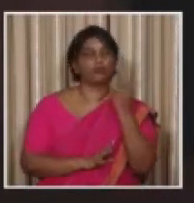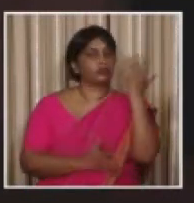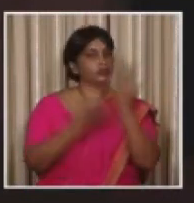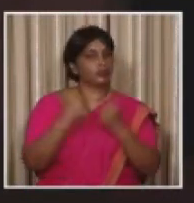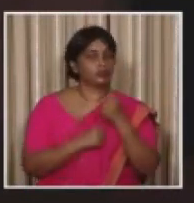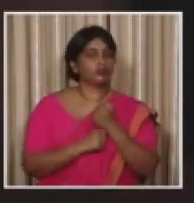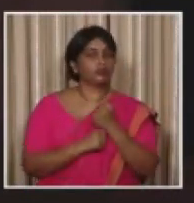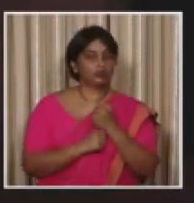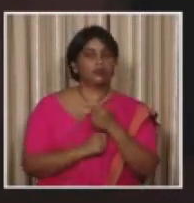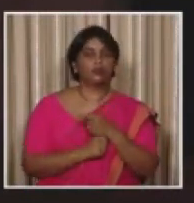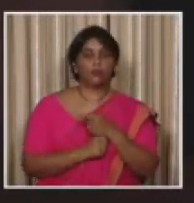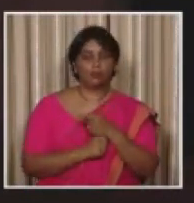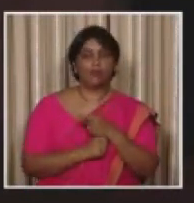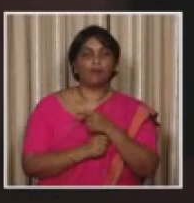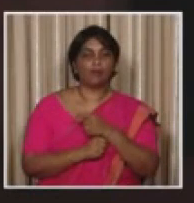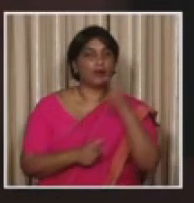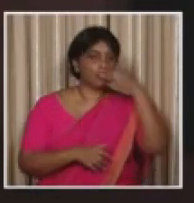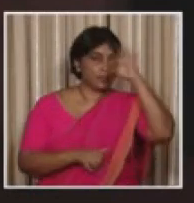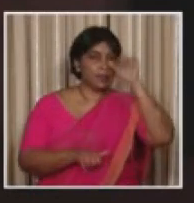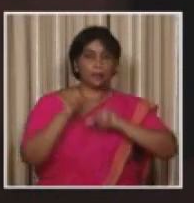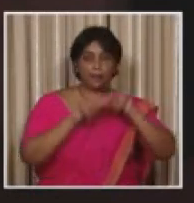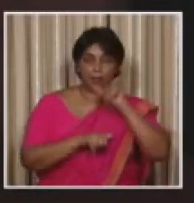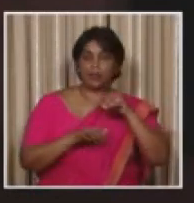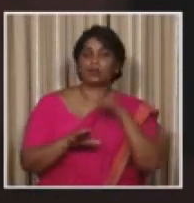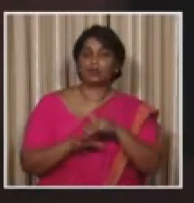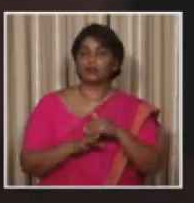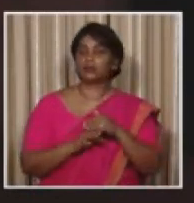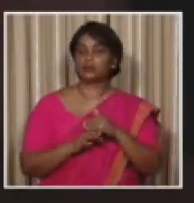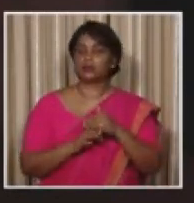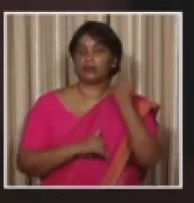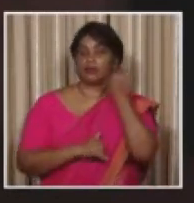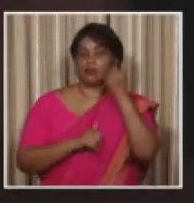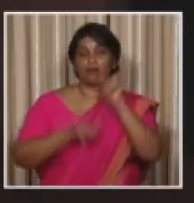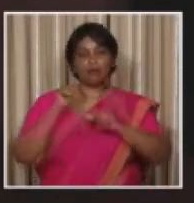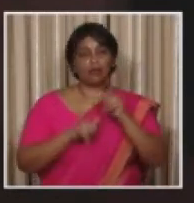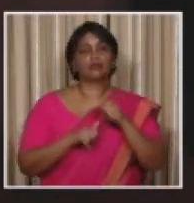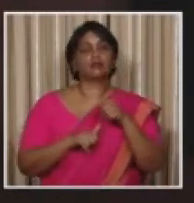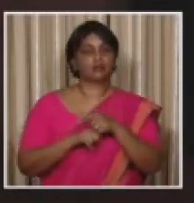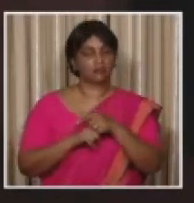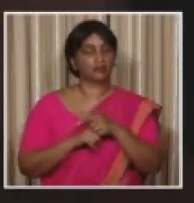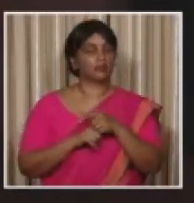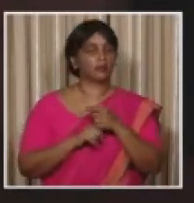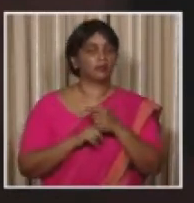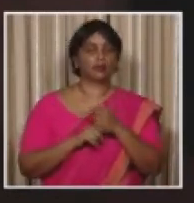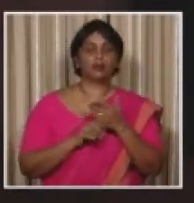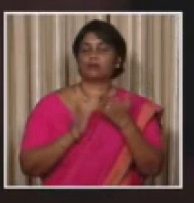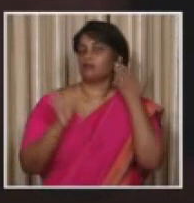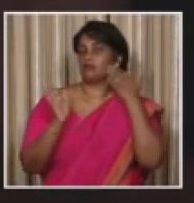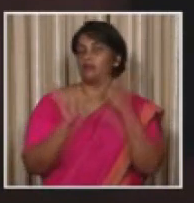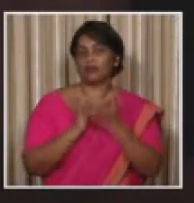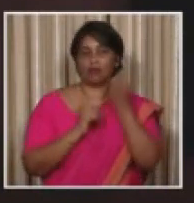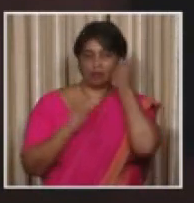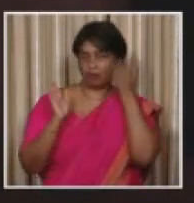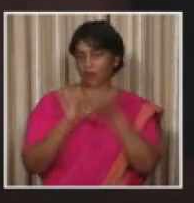උපයෝගී උපයා ගන්නේ මේ ආයුර්වේද හා සම්බන්ධ සුවසායන එහෙම නැත්නම් වෙල්නස් ට්‍රීට්මන්ට් වෙල්නස් ක්ලිනික් කියන ඒ